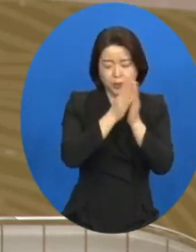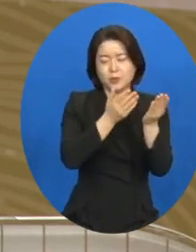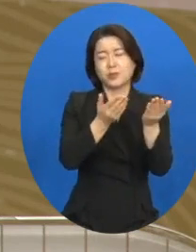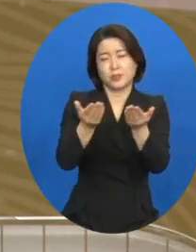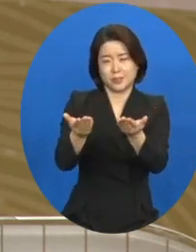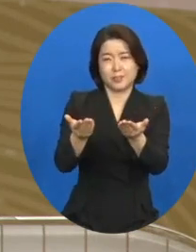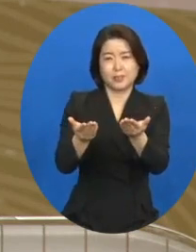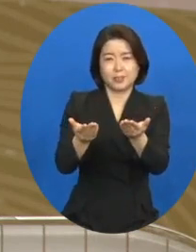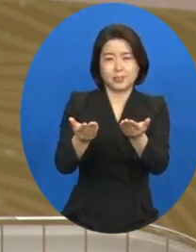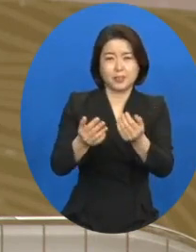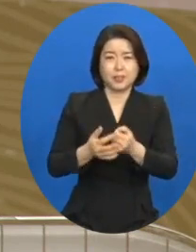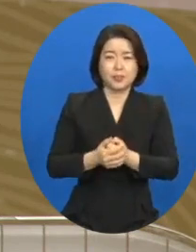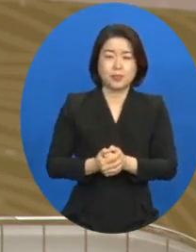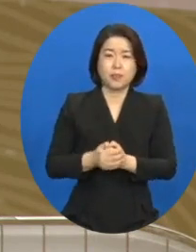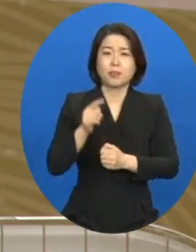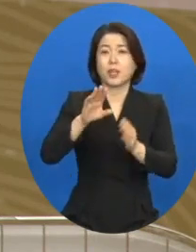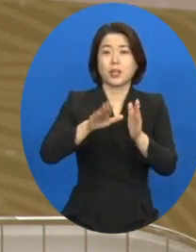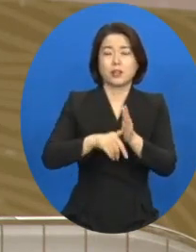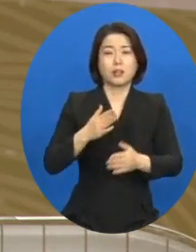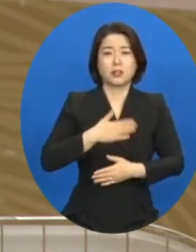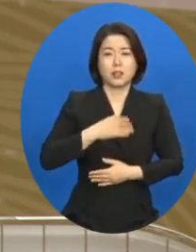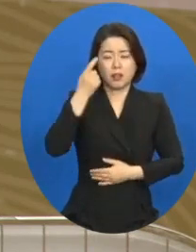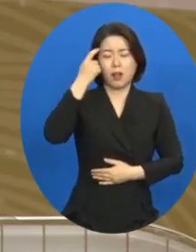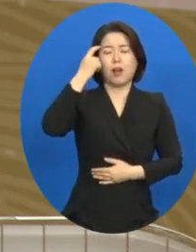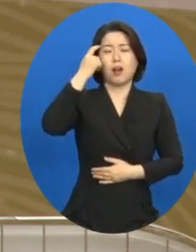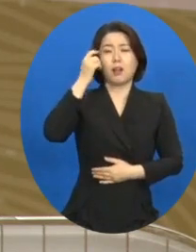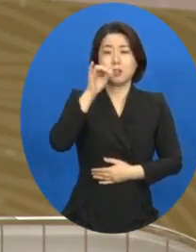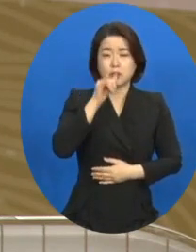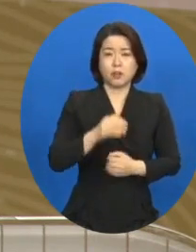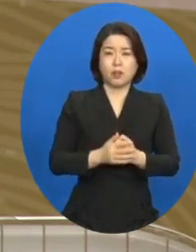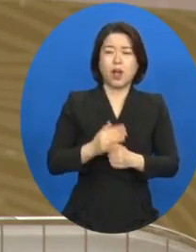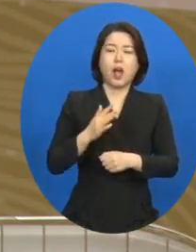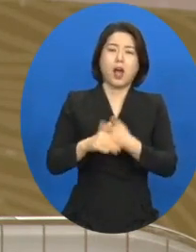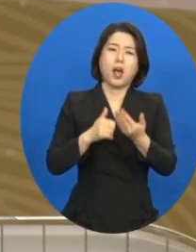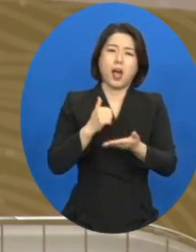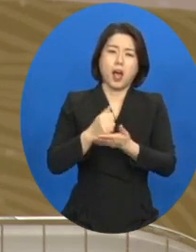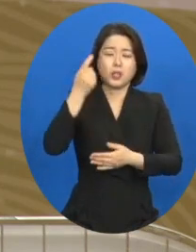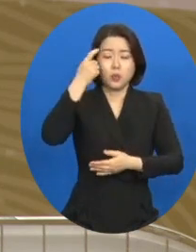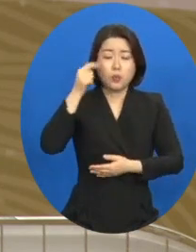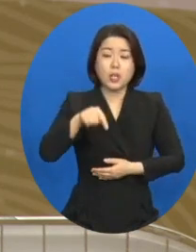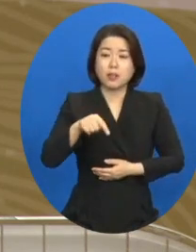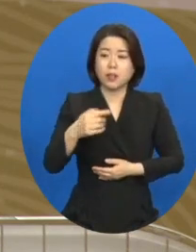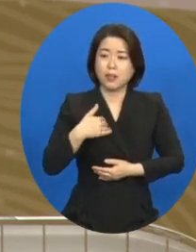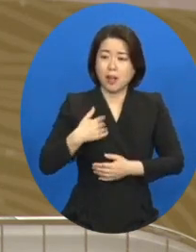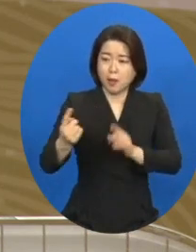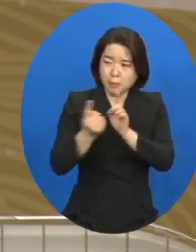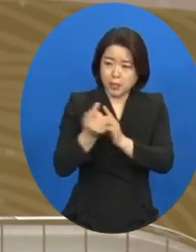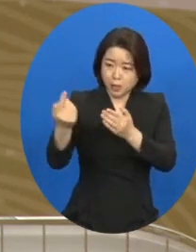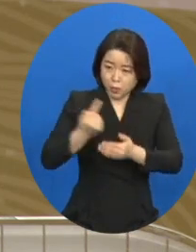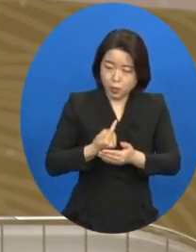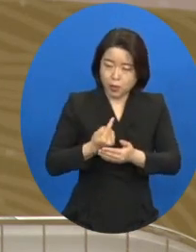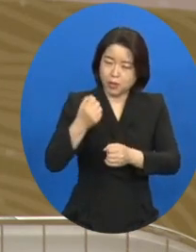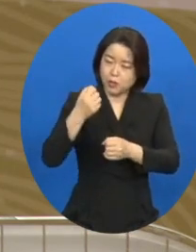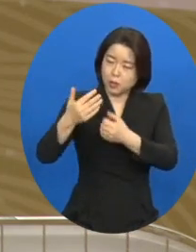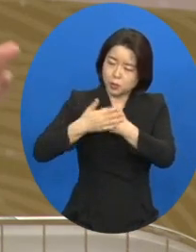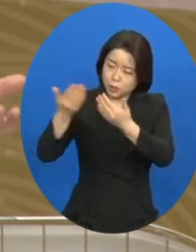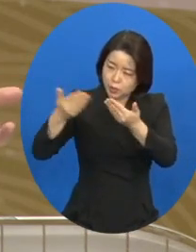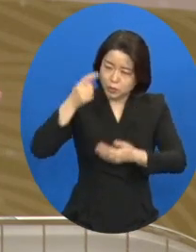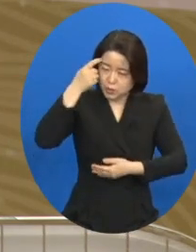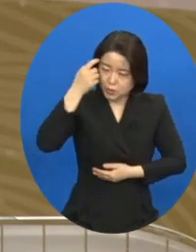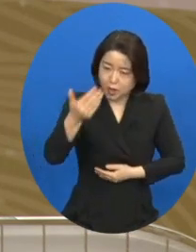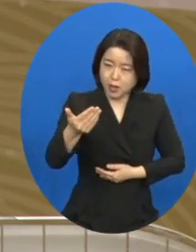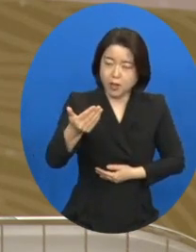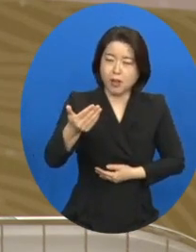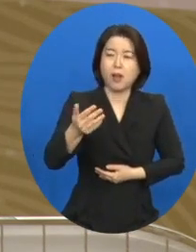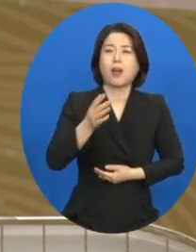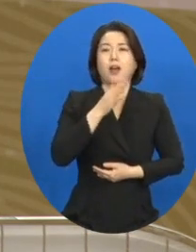기도했습니다. 그때 제가 깨달았어요. 하나님이 왜 이 사모님을 이렇게 만나게 하셨나. 우리